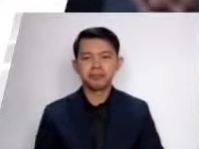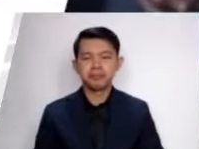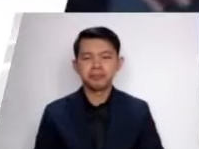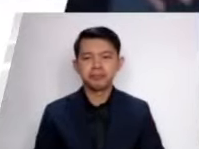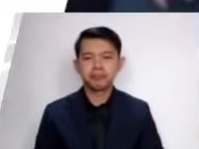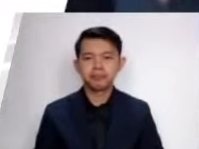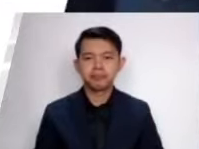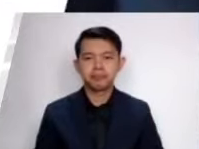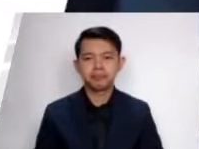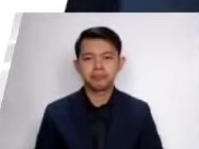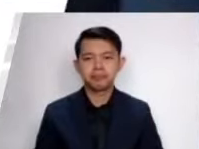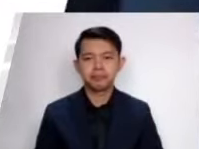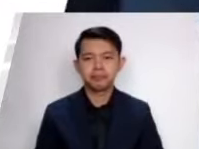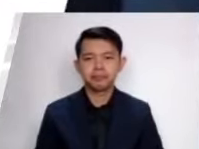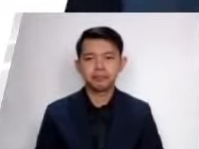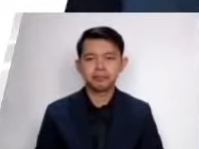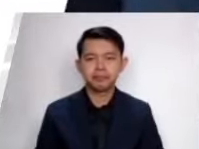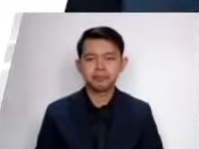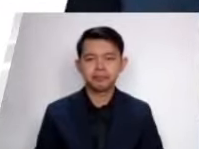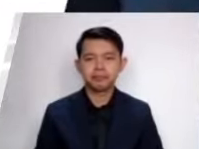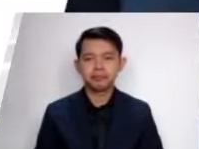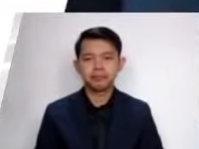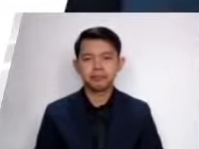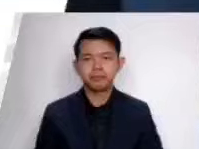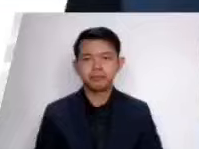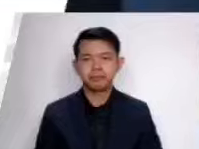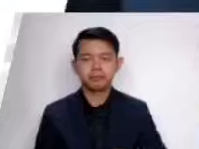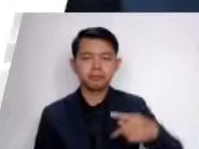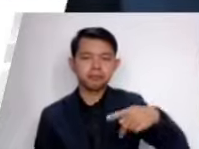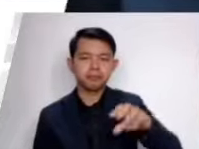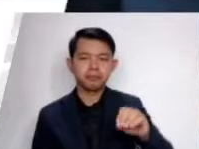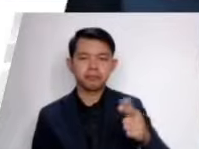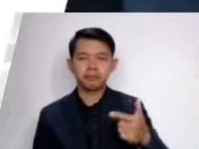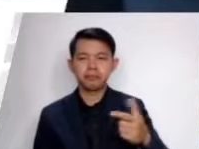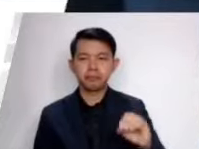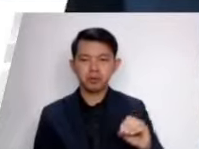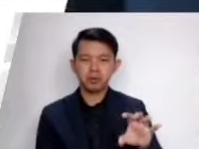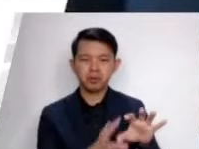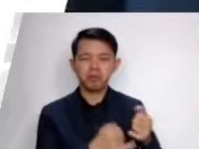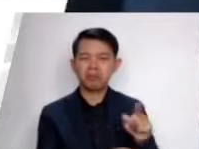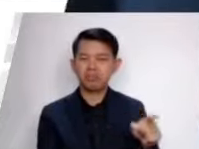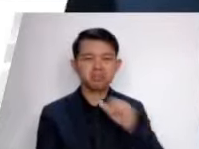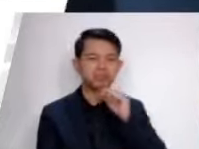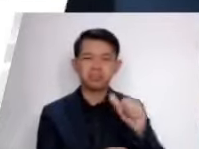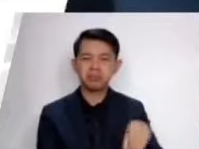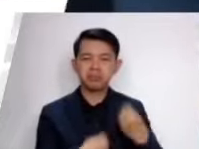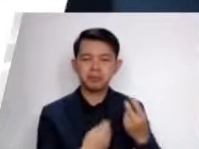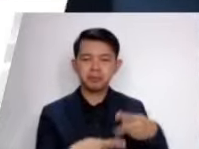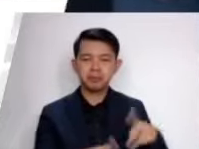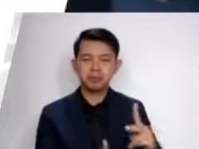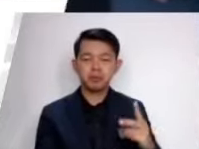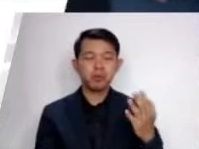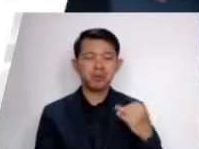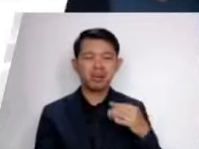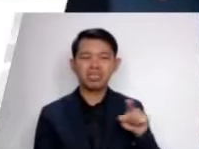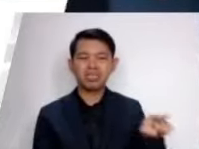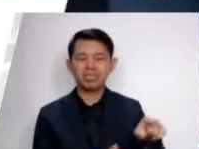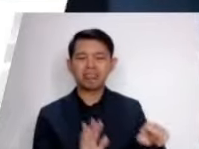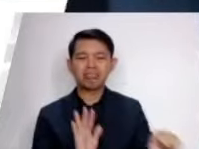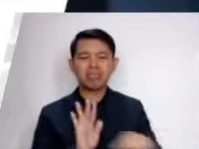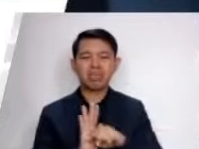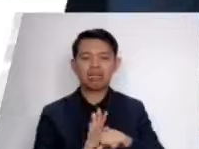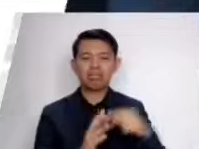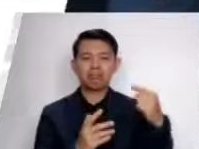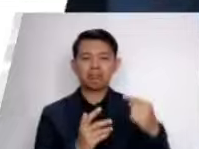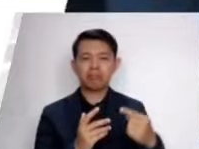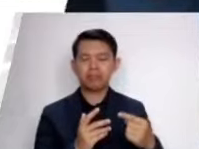99, which is the Pogo, because they are in negative list of the